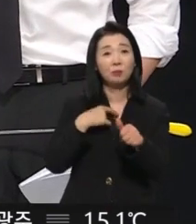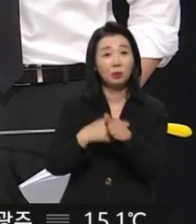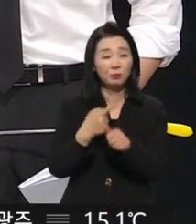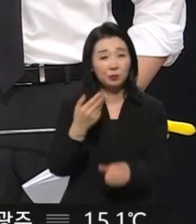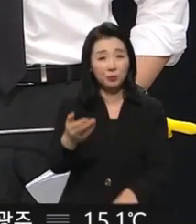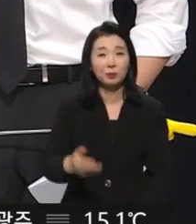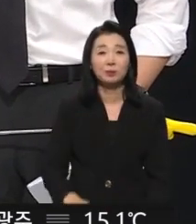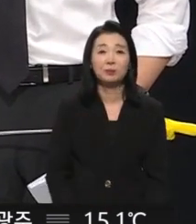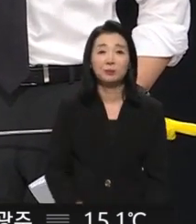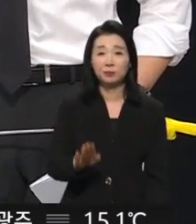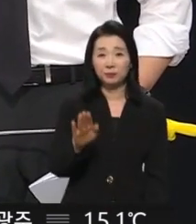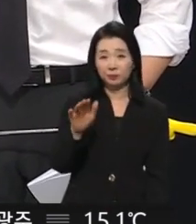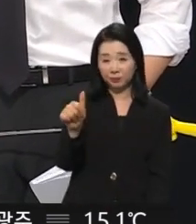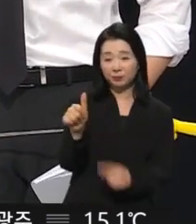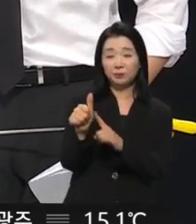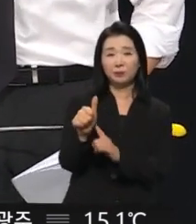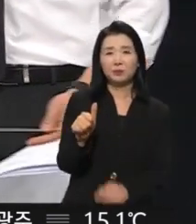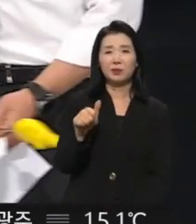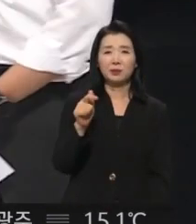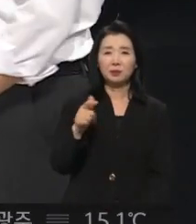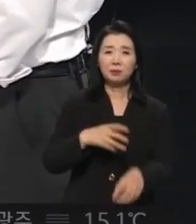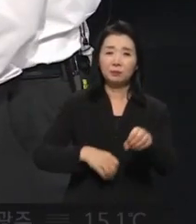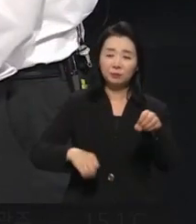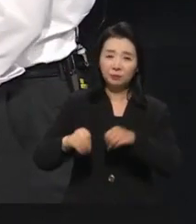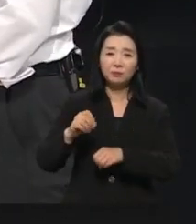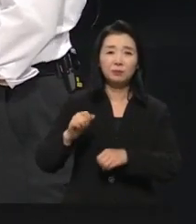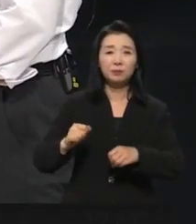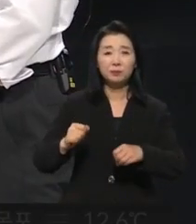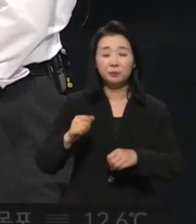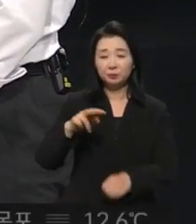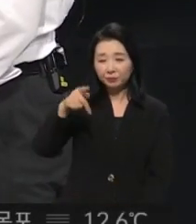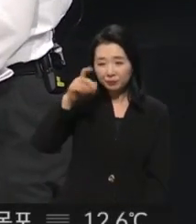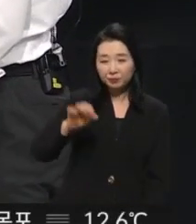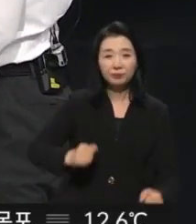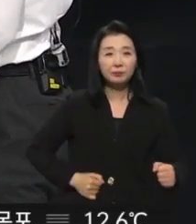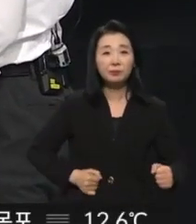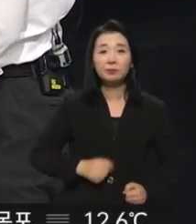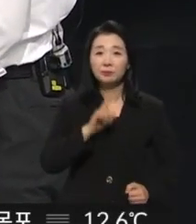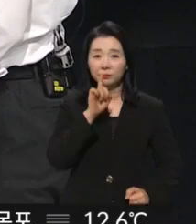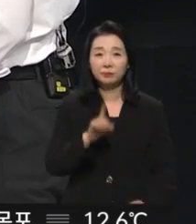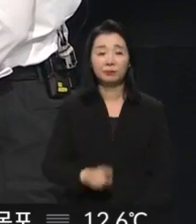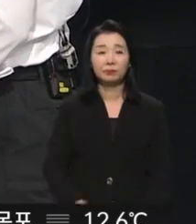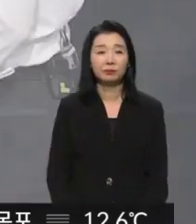나왔습니다. 박 의원을 겨냥해 늘 거꾸로 가는 청개구리라고 깎아내렸는데요.